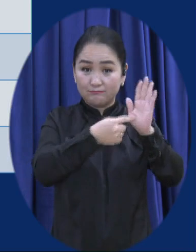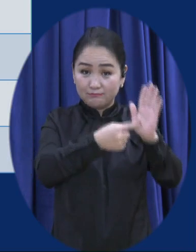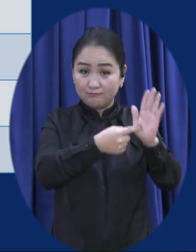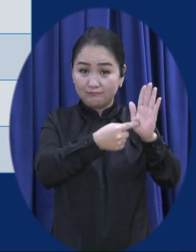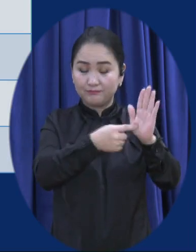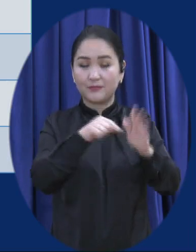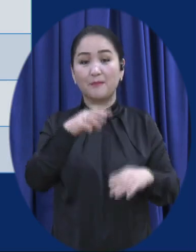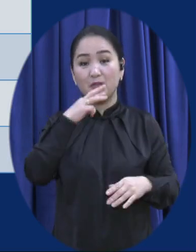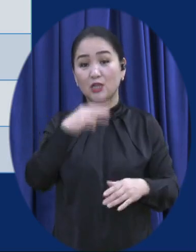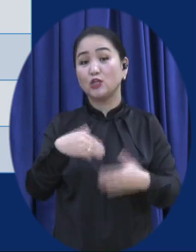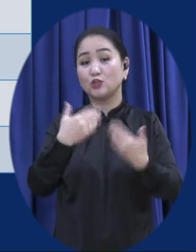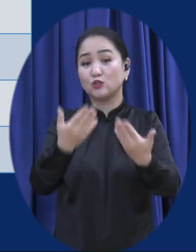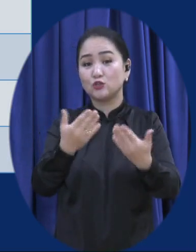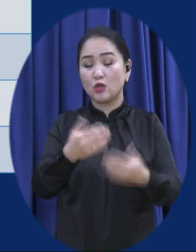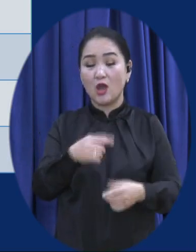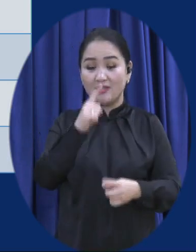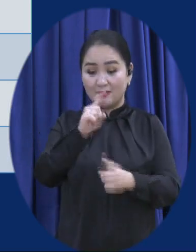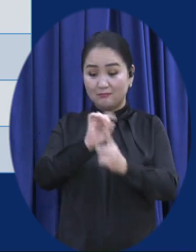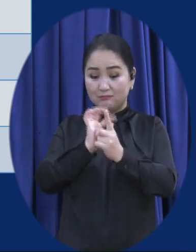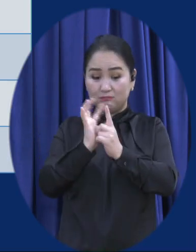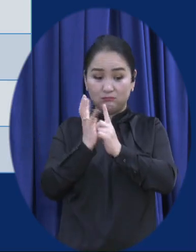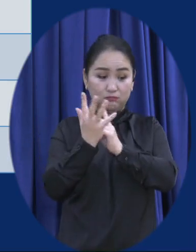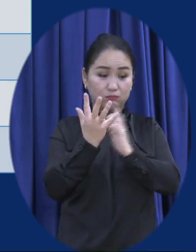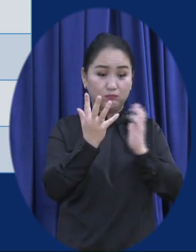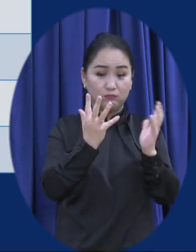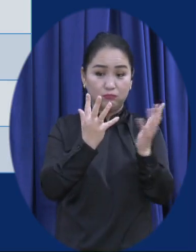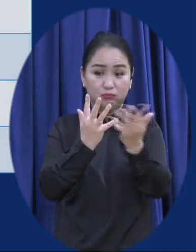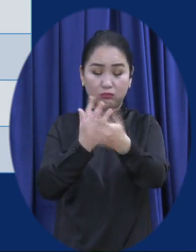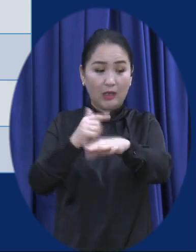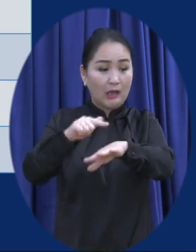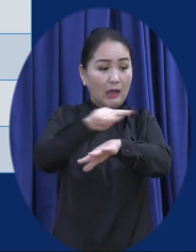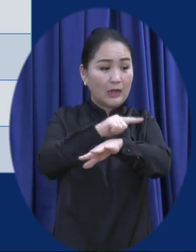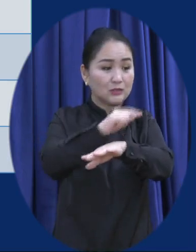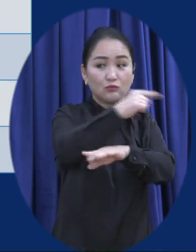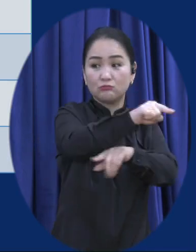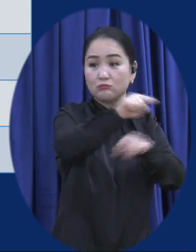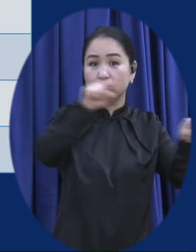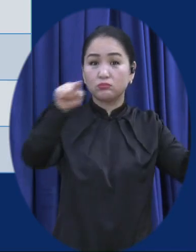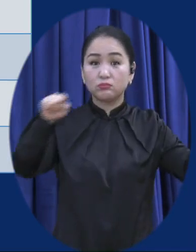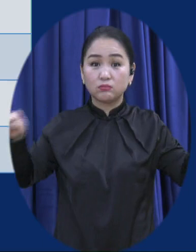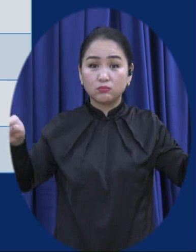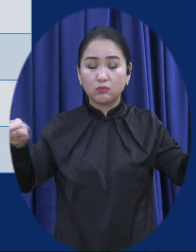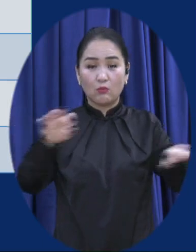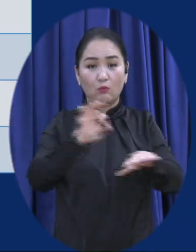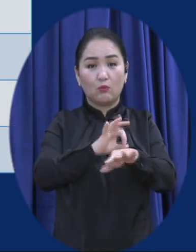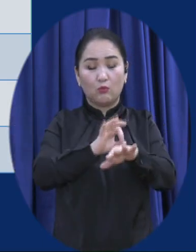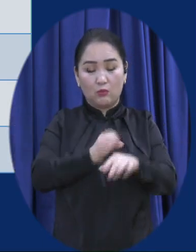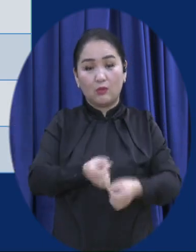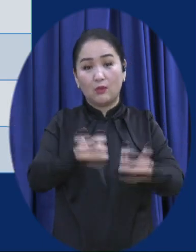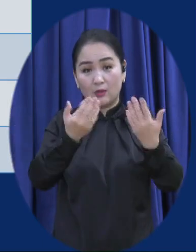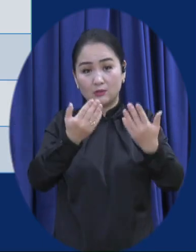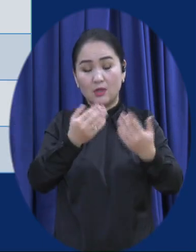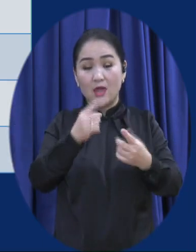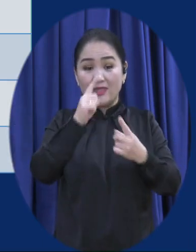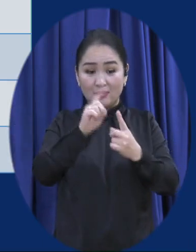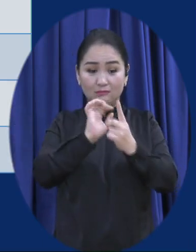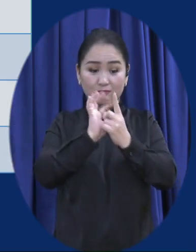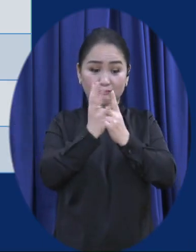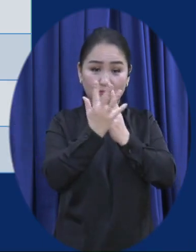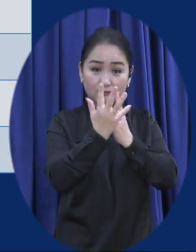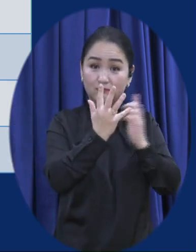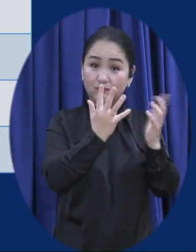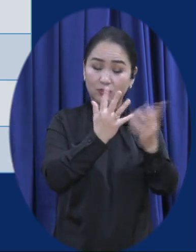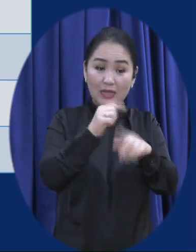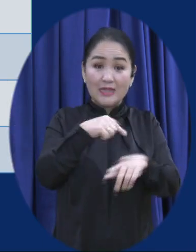Тийм учраас нэг их уурхайтай, олон байршилтай, олон одоо өвчл гарсан гэдгийг нэг их уурхайтай, нэг цаг үеийн хугацаанд